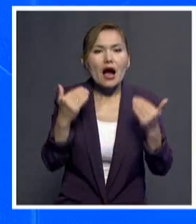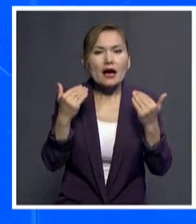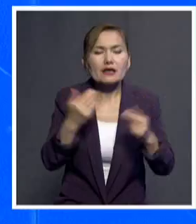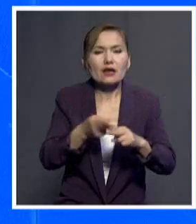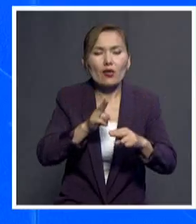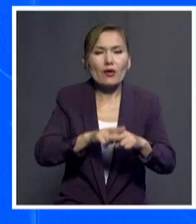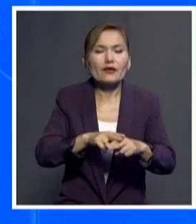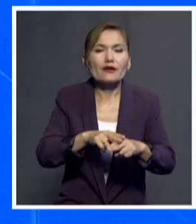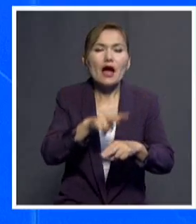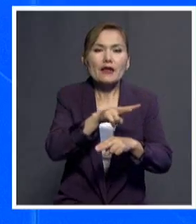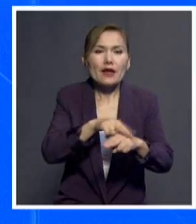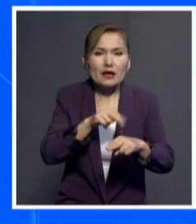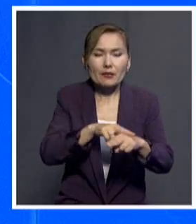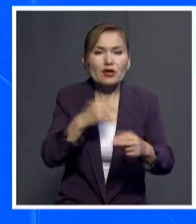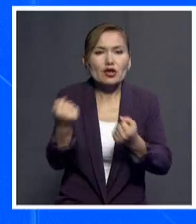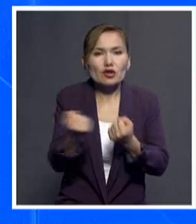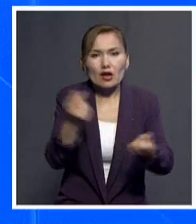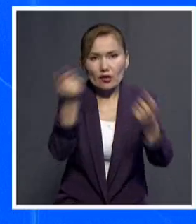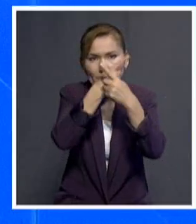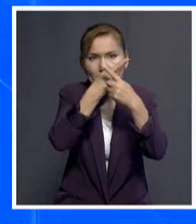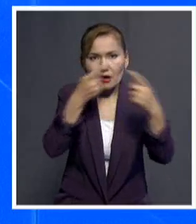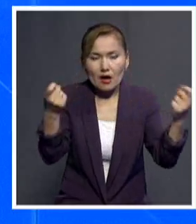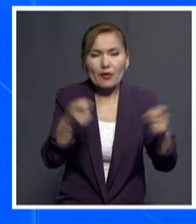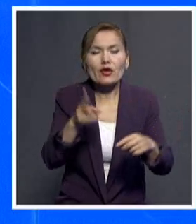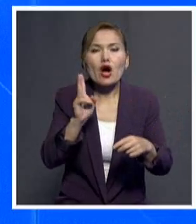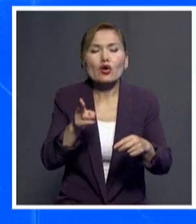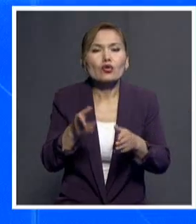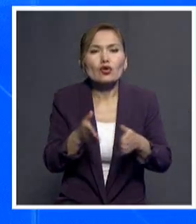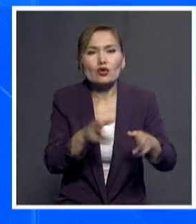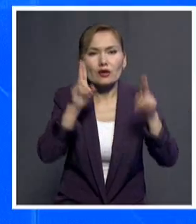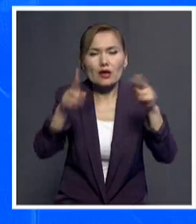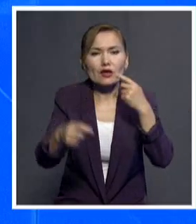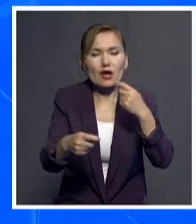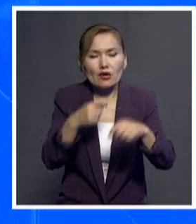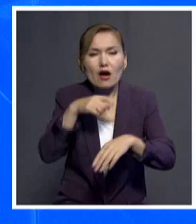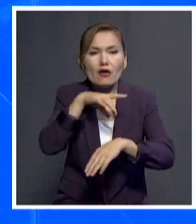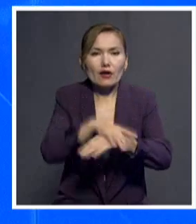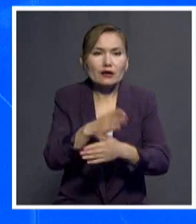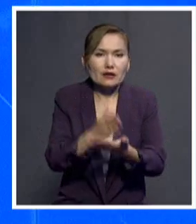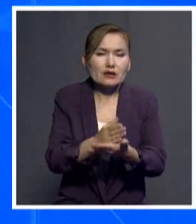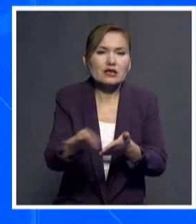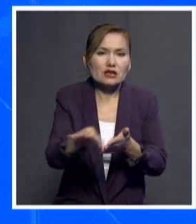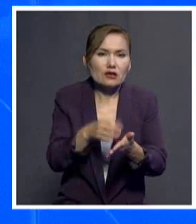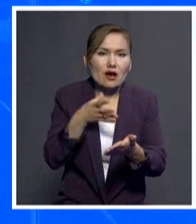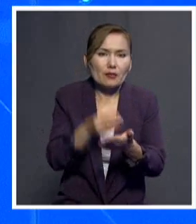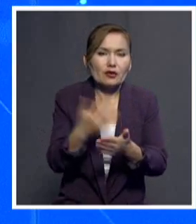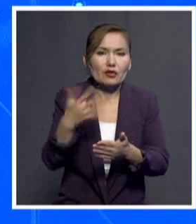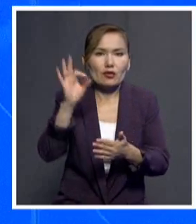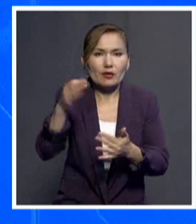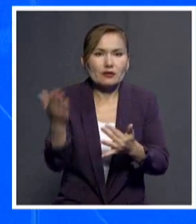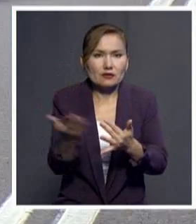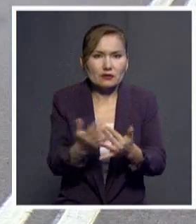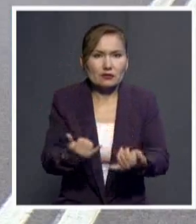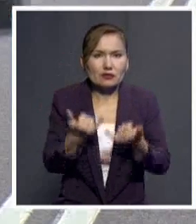ескертулерді жүргізушілерге борышкер жедел алдын алу шарасы аясында жол үстінде таратып жатыр. Толығырақ Оңғар Алпысбайұлы.